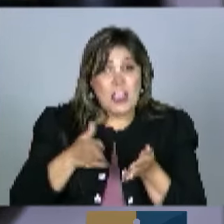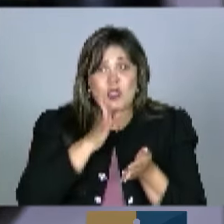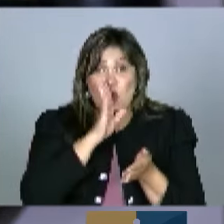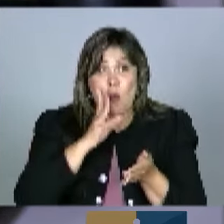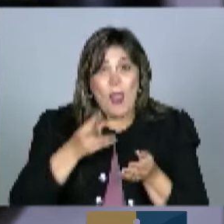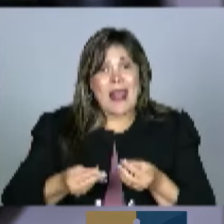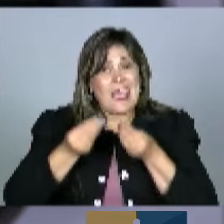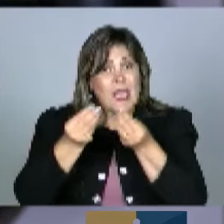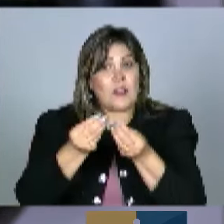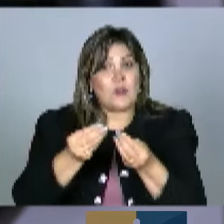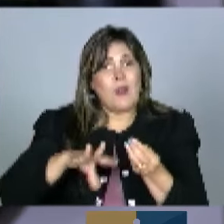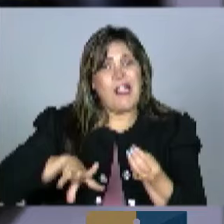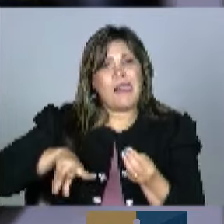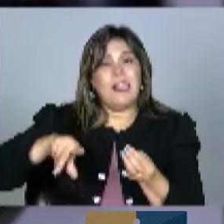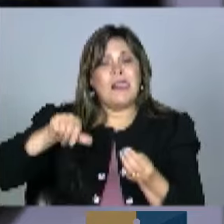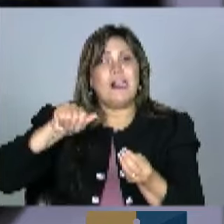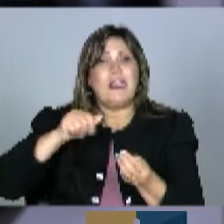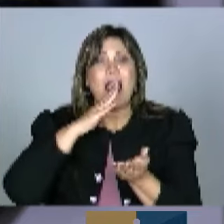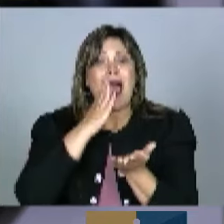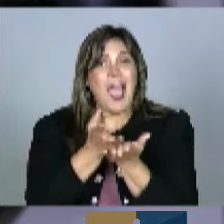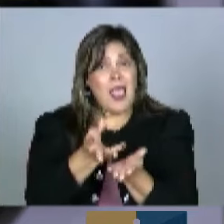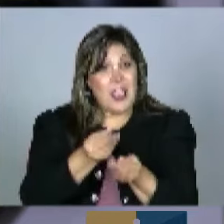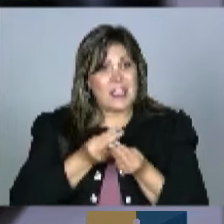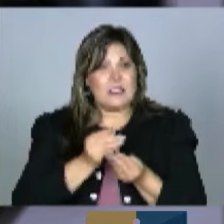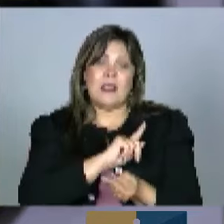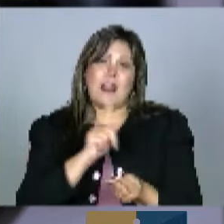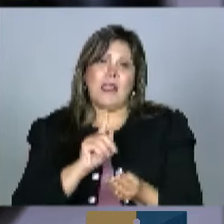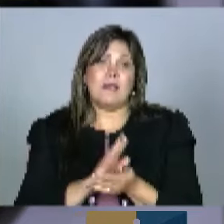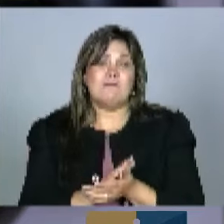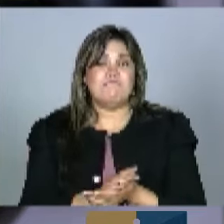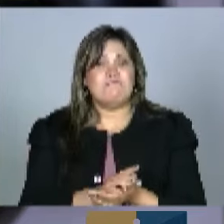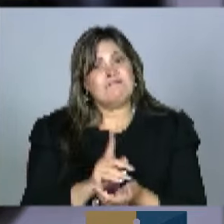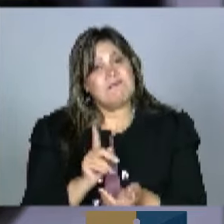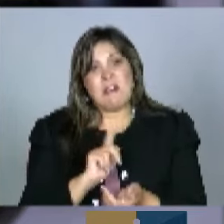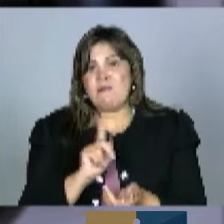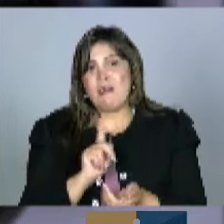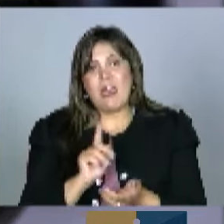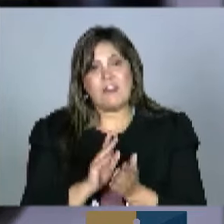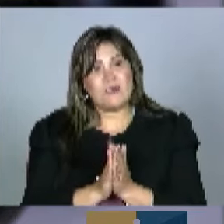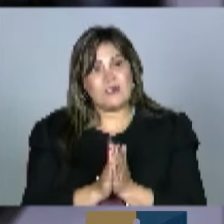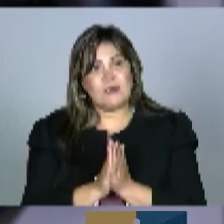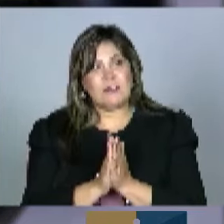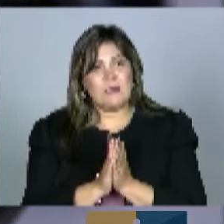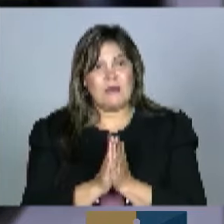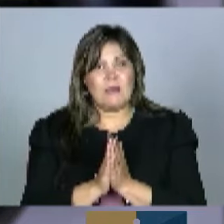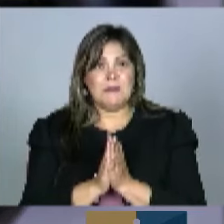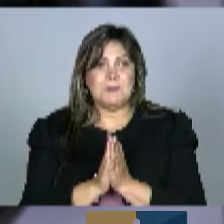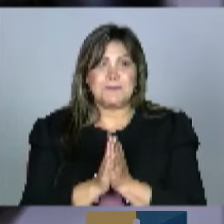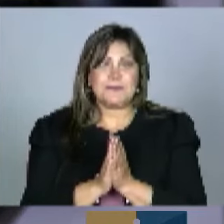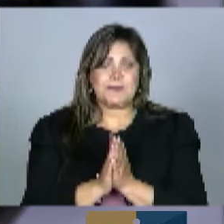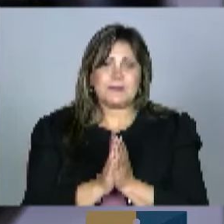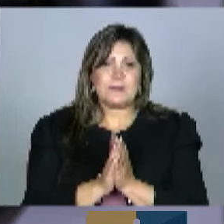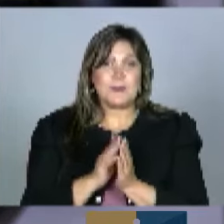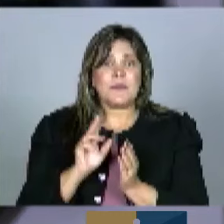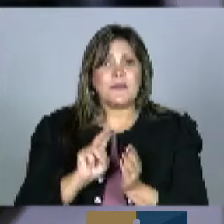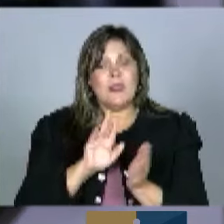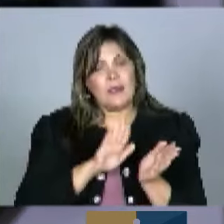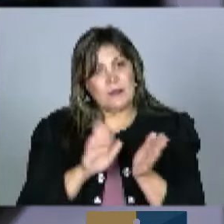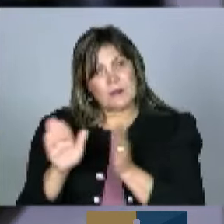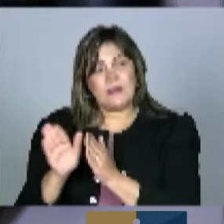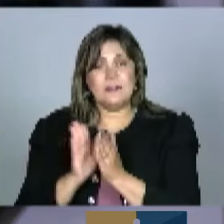تطلع الصيغه التنفيذيه تاني شغلانه طويله طب ما انت لازم عشان تنفذ الدعوه طب نرجع لسياده المستشار ودي ده سؤال السؤال الثاني لو